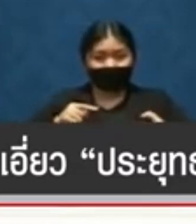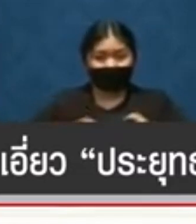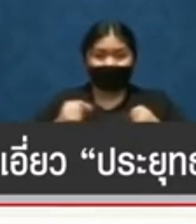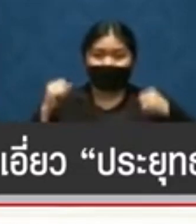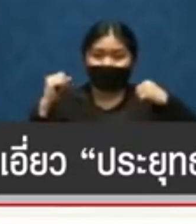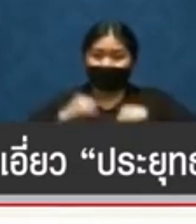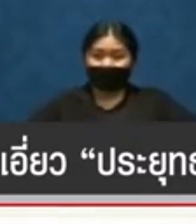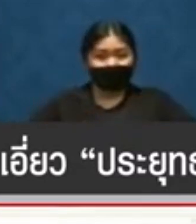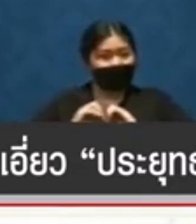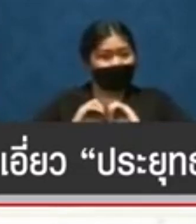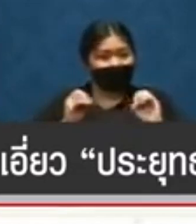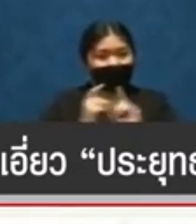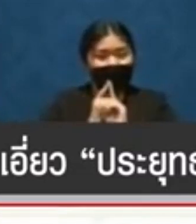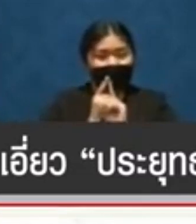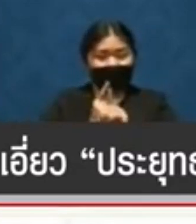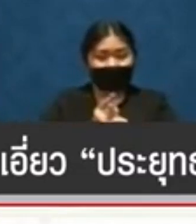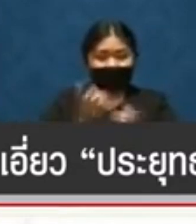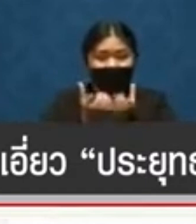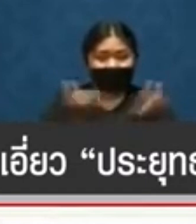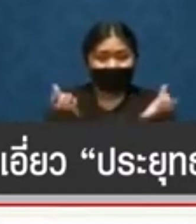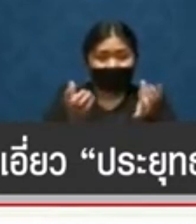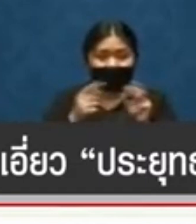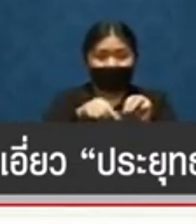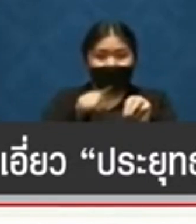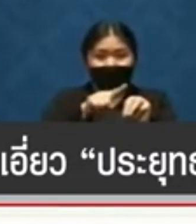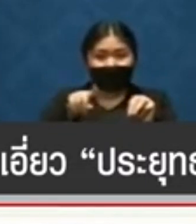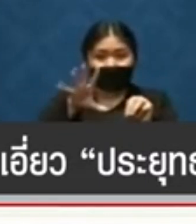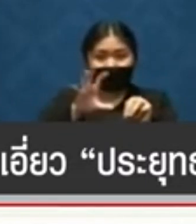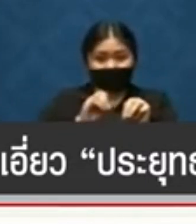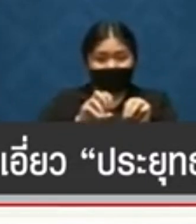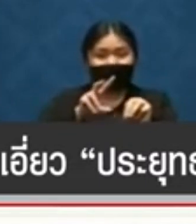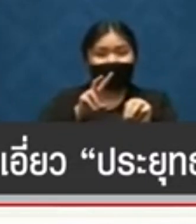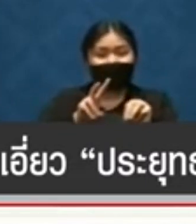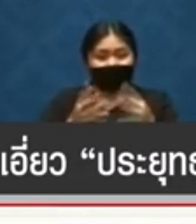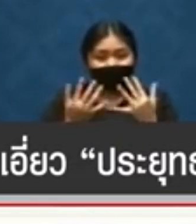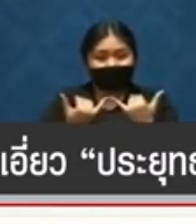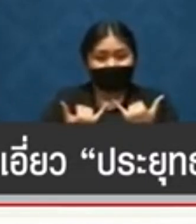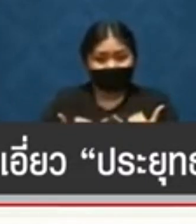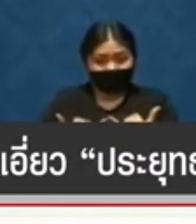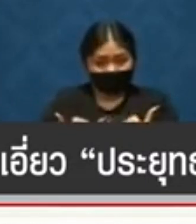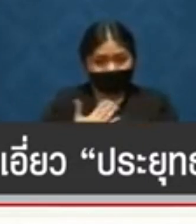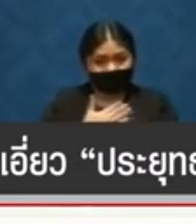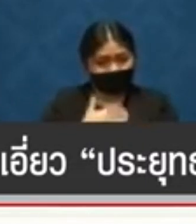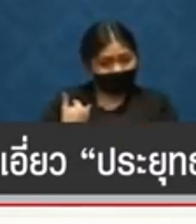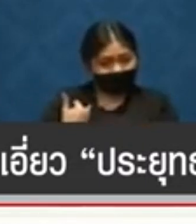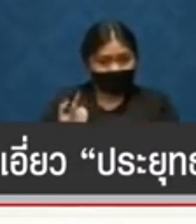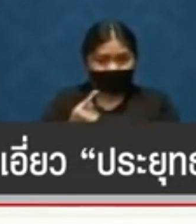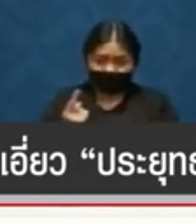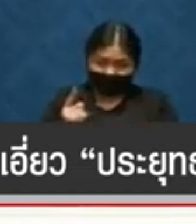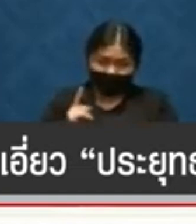ไม่ถึงการณ์ก็ตกอยู่ในนรกบนดินอันนี้นะ 8ปีพวกจีนเทาพม่าเทา